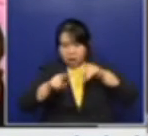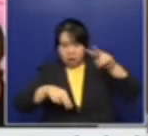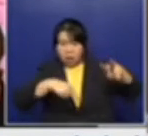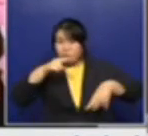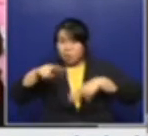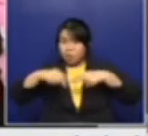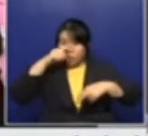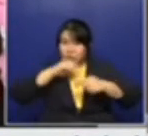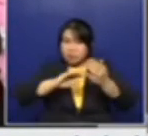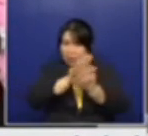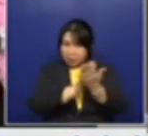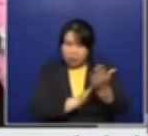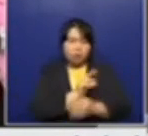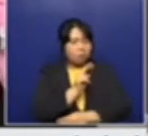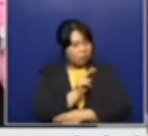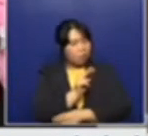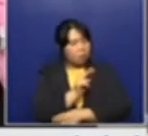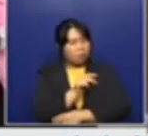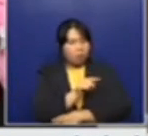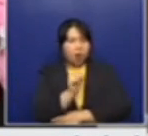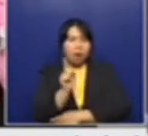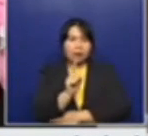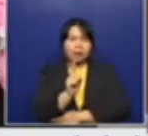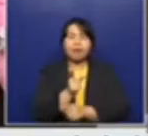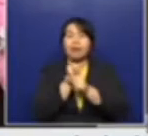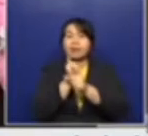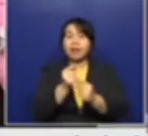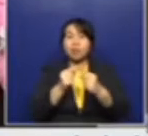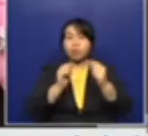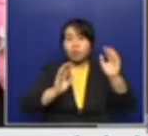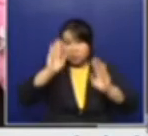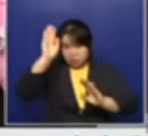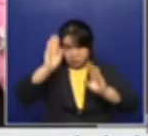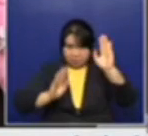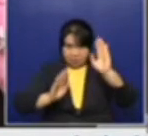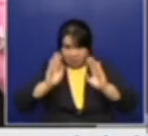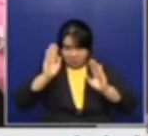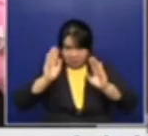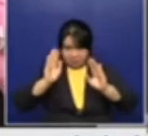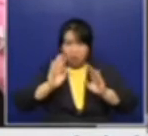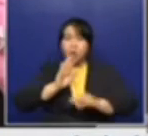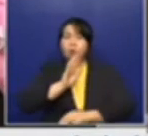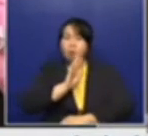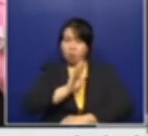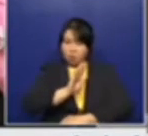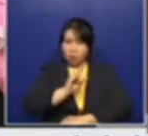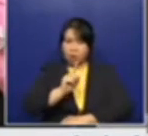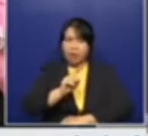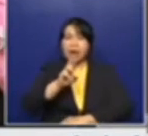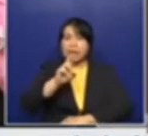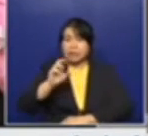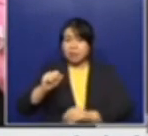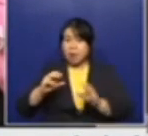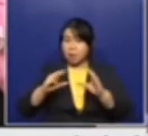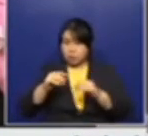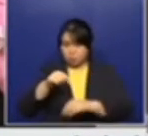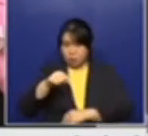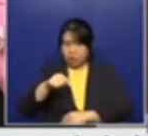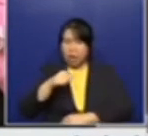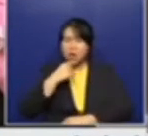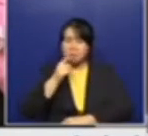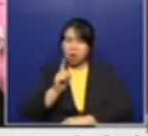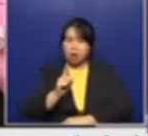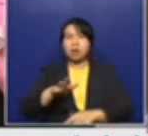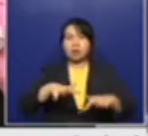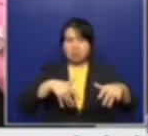ของประเทศไทยตามการปกครองในระบอบประชาธิปไตยในระบบรัฐสภาซึ่งถือว่าประช